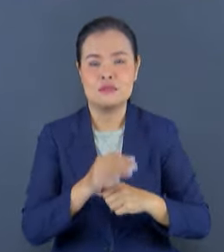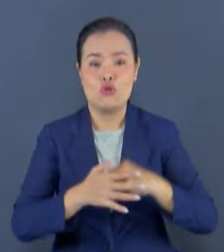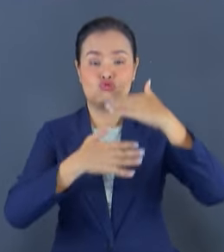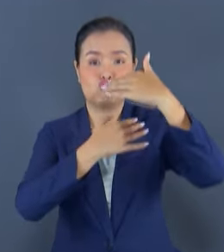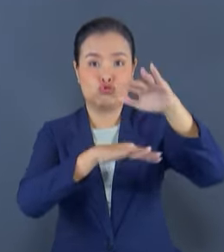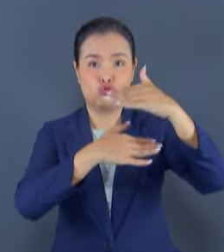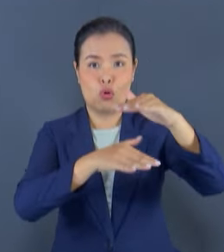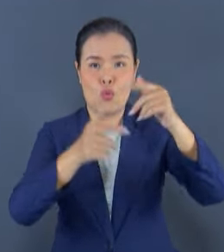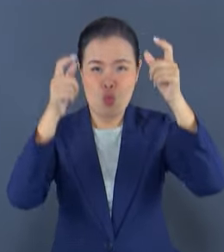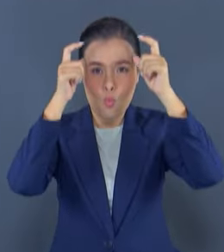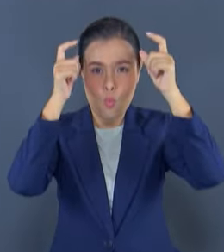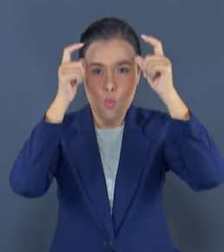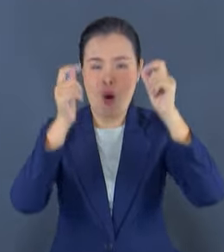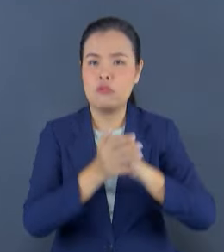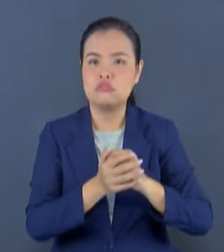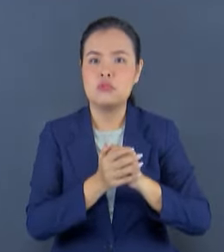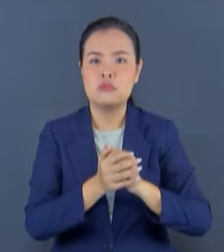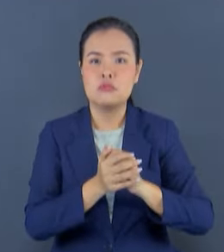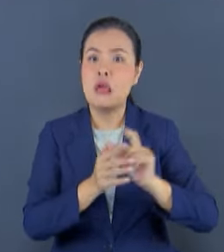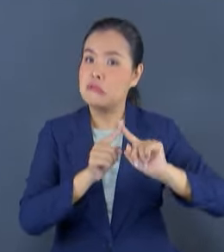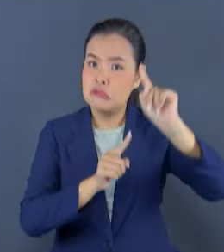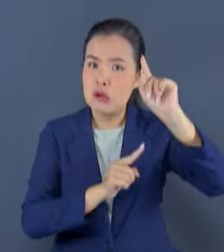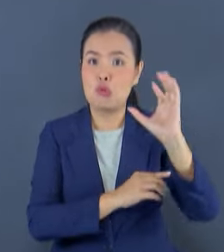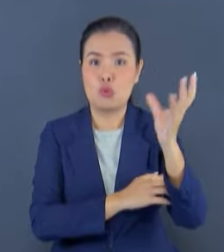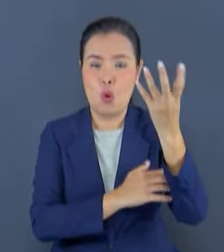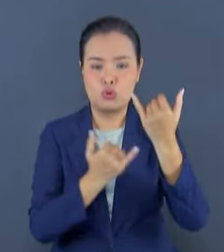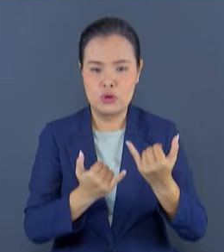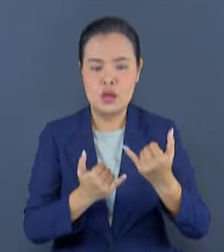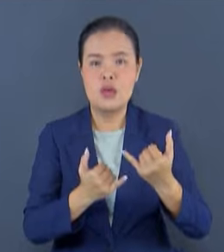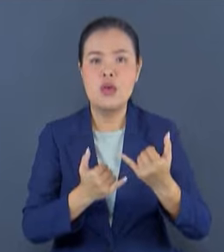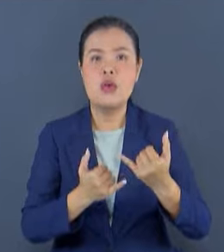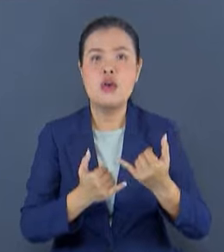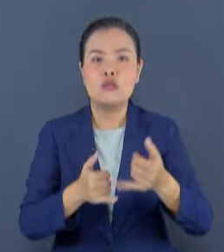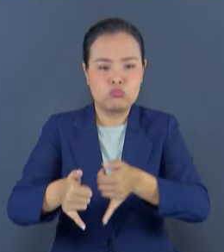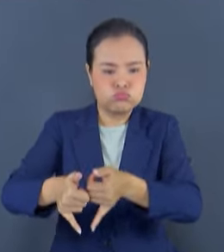งออกเนื้อวัวรายใหญ่ที่สุดในโลกแล้วก็วัวสายพันธุ์นี้กำลังอยู่ในช่วงของการขยายพัน